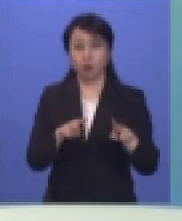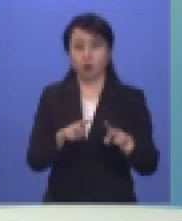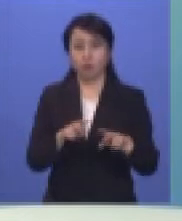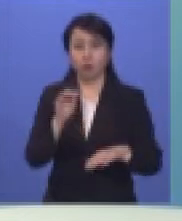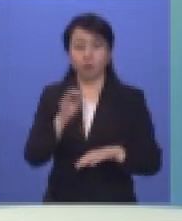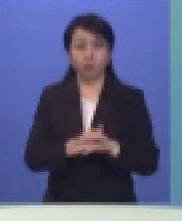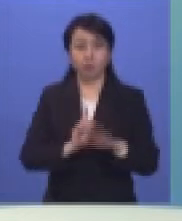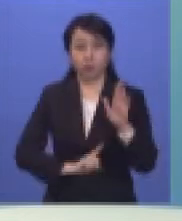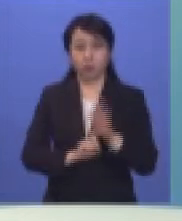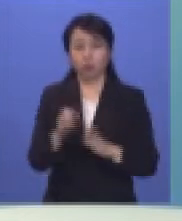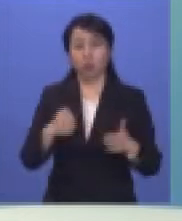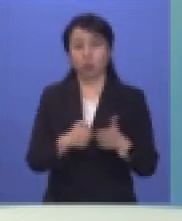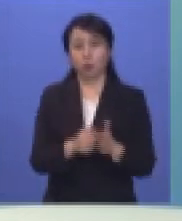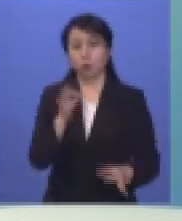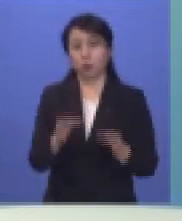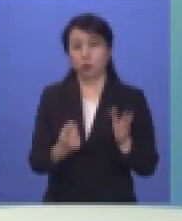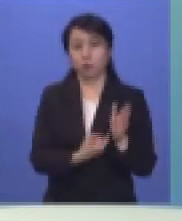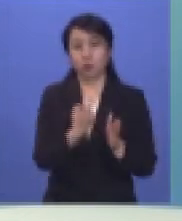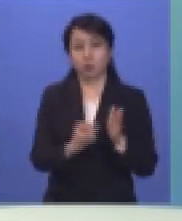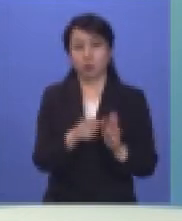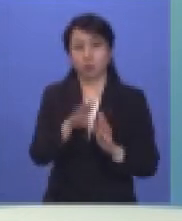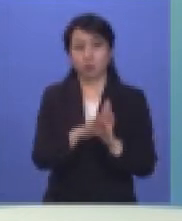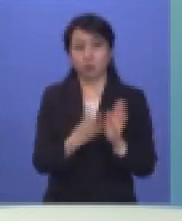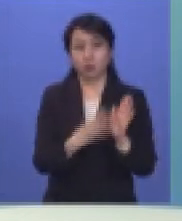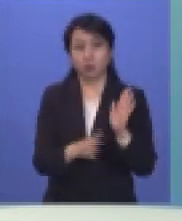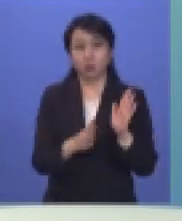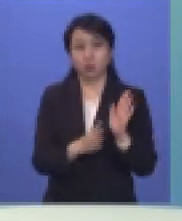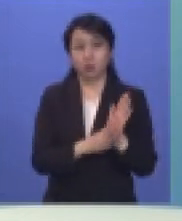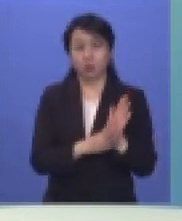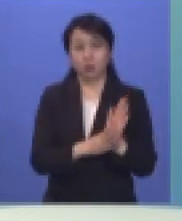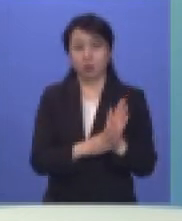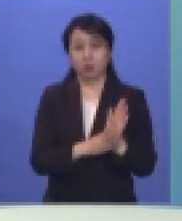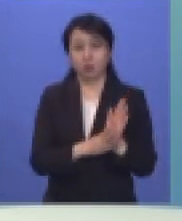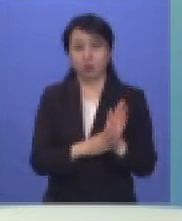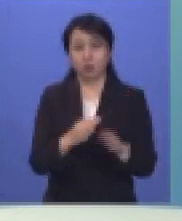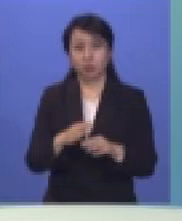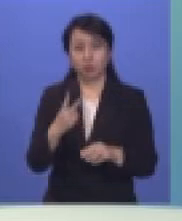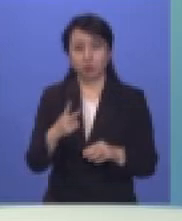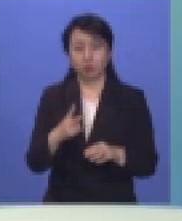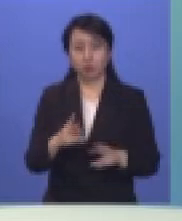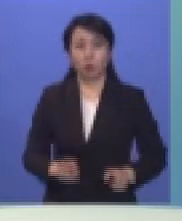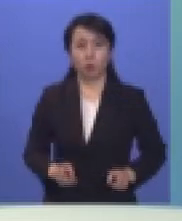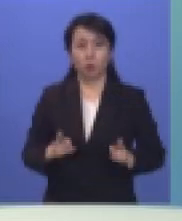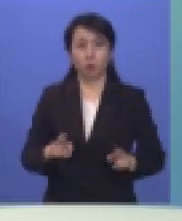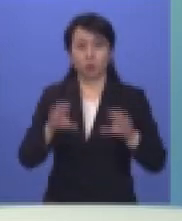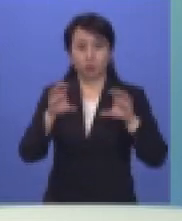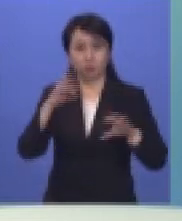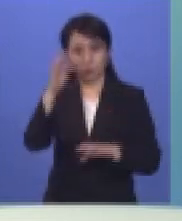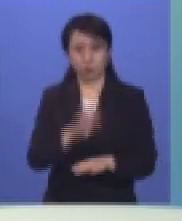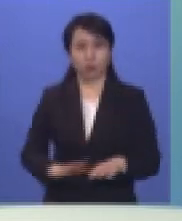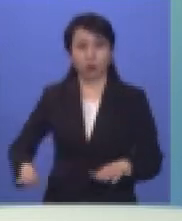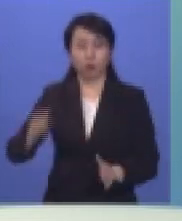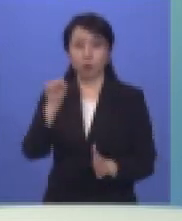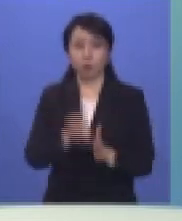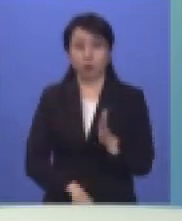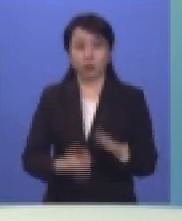ружье. По данному факту начато досудебное расследование по статье 99 части 2 Уголовного кодекса Республики